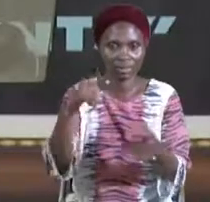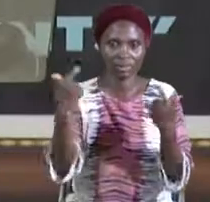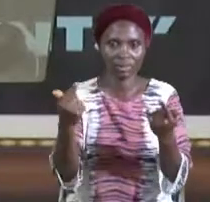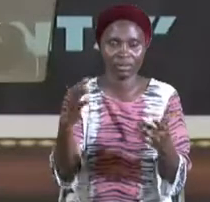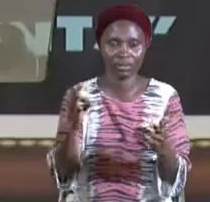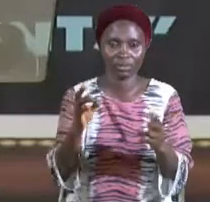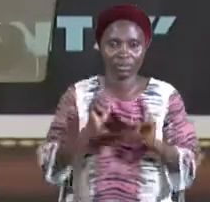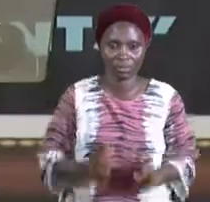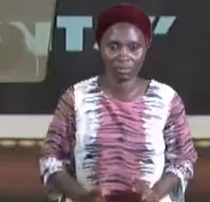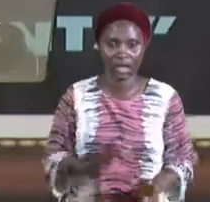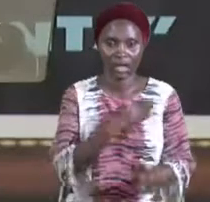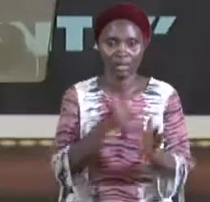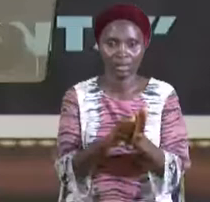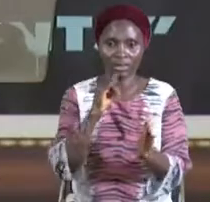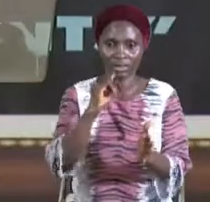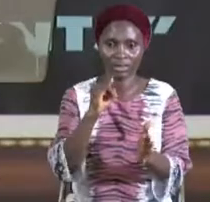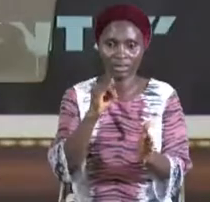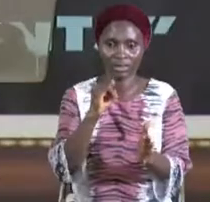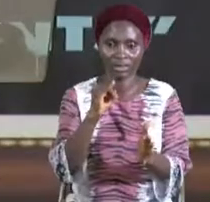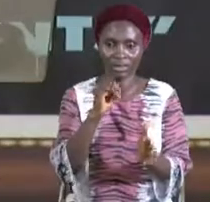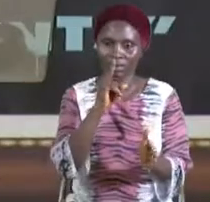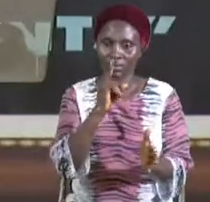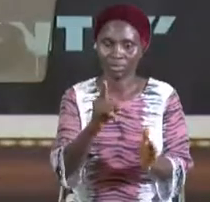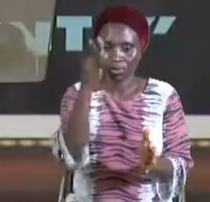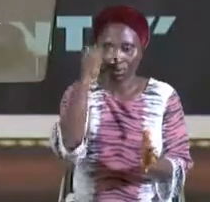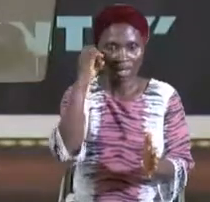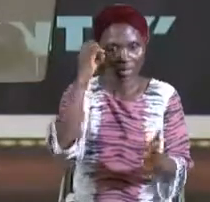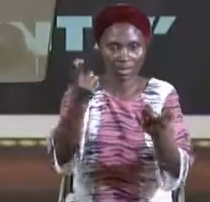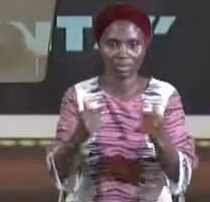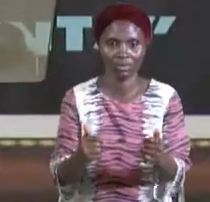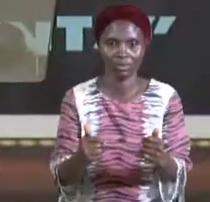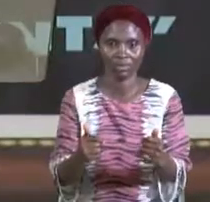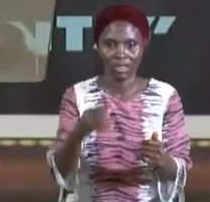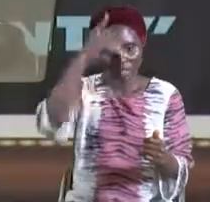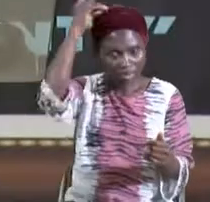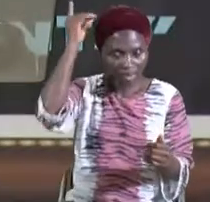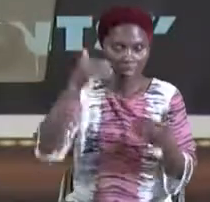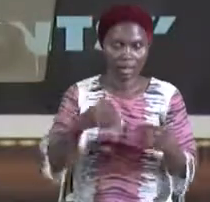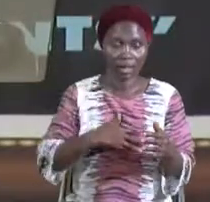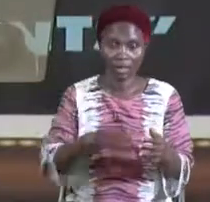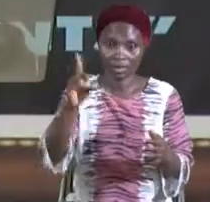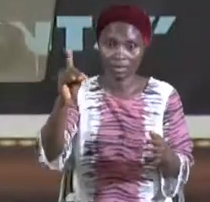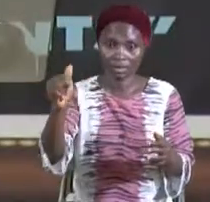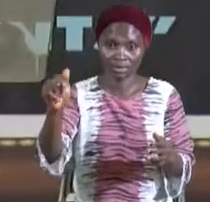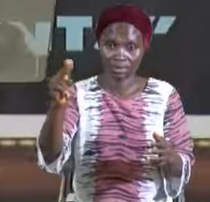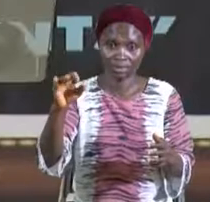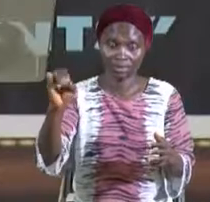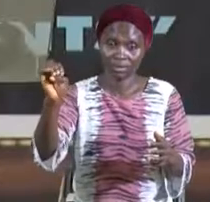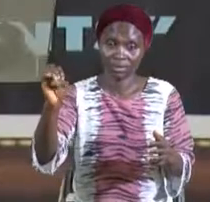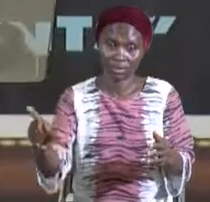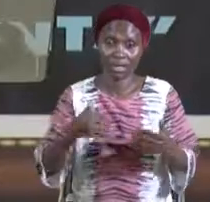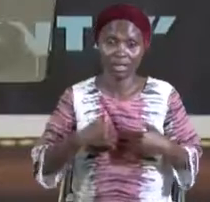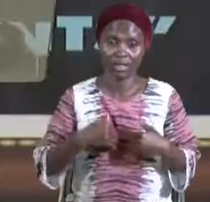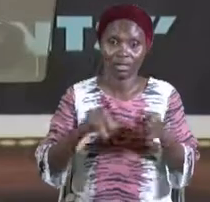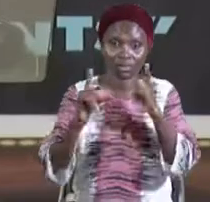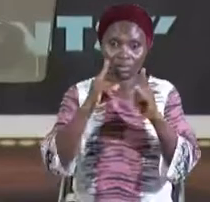Il va mourir pour l'humanité. C'est exactement pourquoi il est venu. Daniel avait parlé de ce sacrifice. Isaïe avait parlé